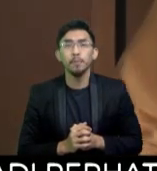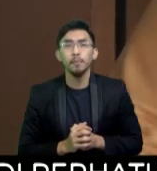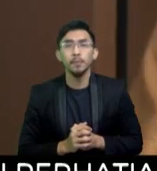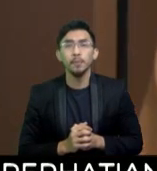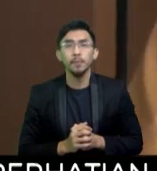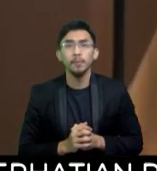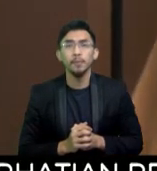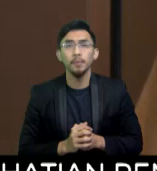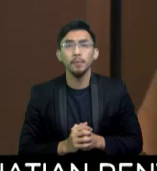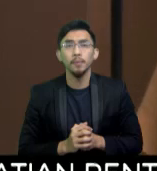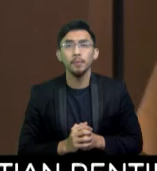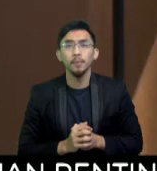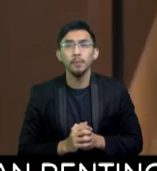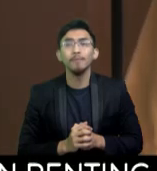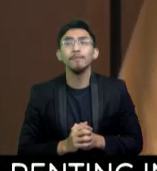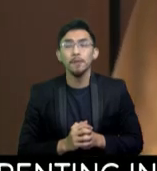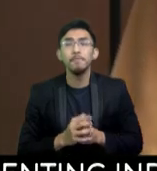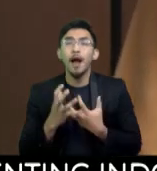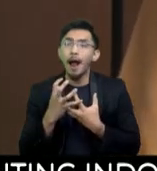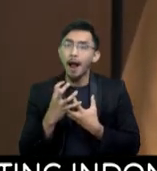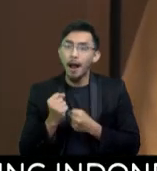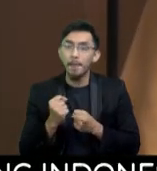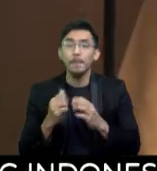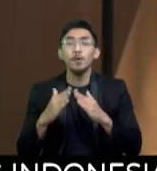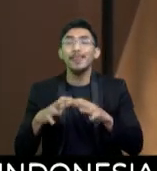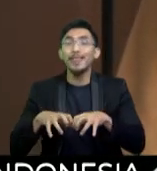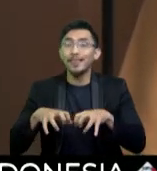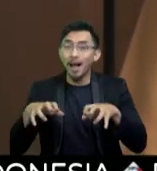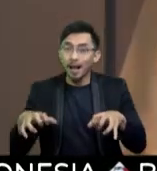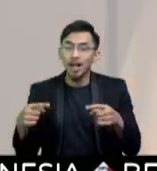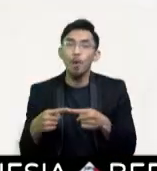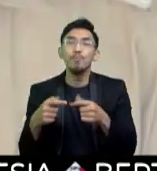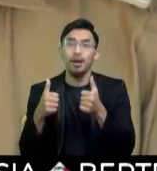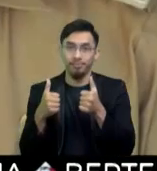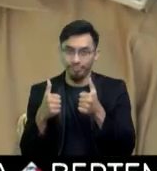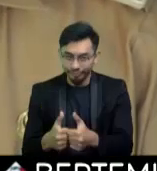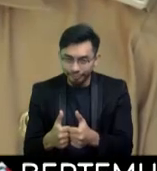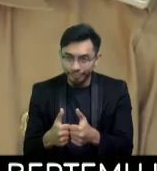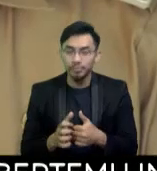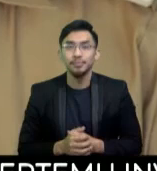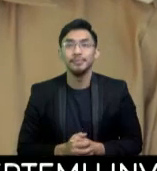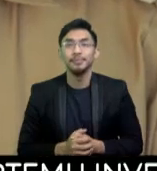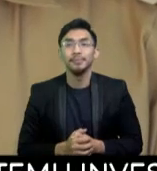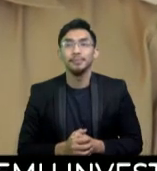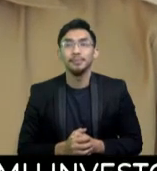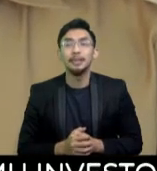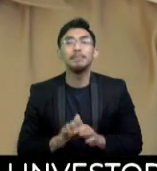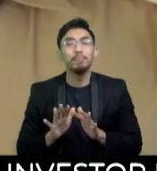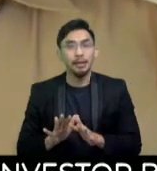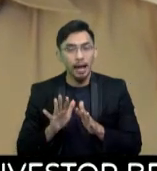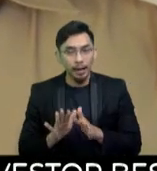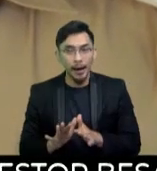mudah-mudahan keluarga bisa, juga baik, hubungan sama tetangga, sama depan sama samping baik. Sementara ada